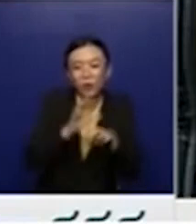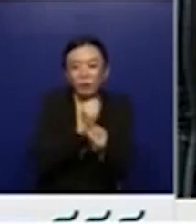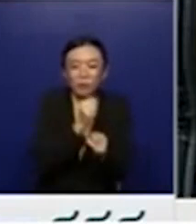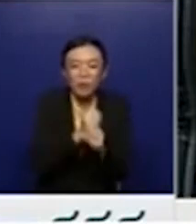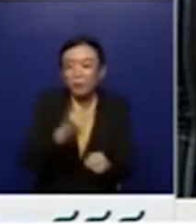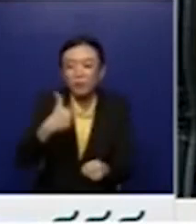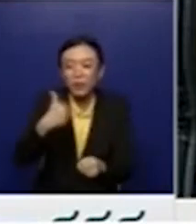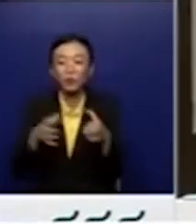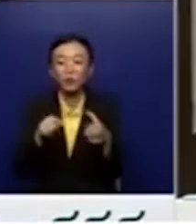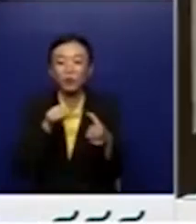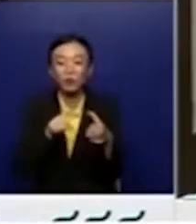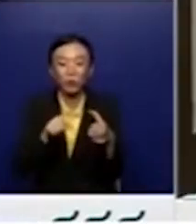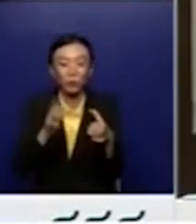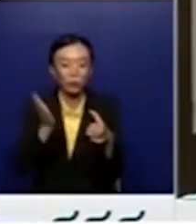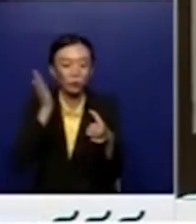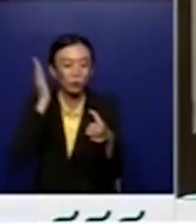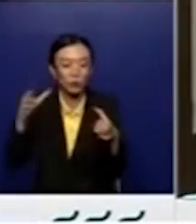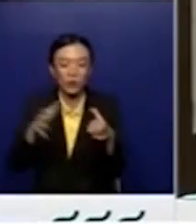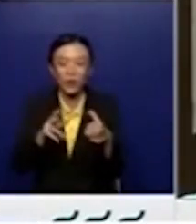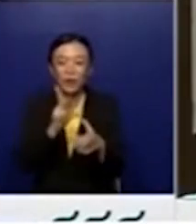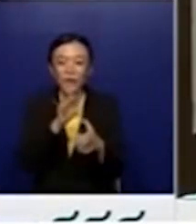ฟอร์มออนไลน์นะครับเมื่อวานนี้ในการประชุมสภาครับมีการลงมติรับร่างกฎหมายe service